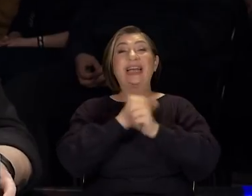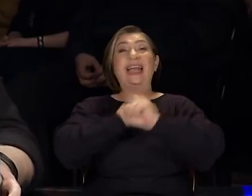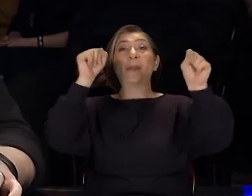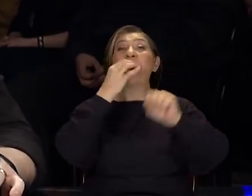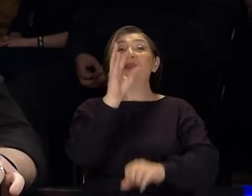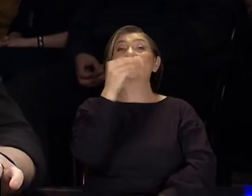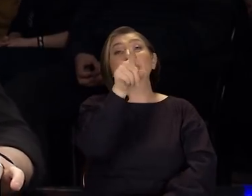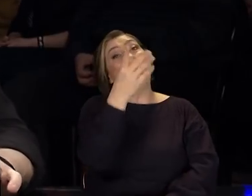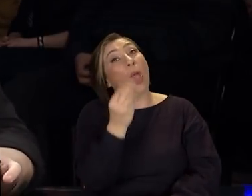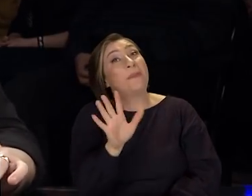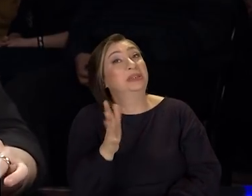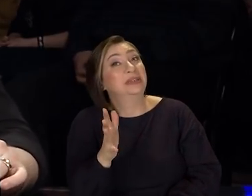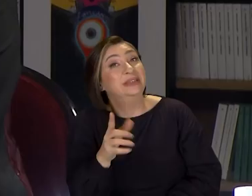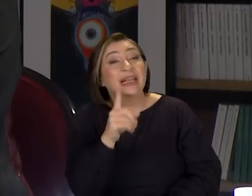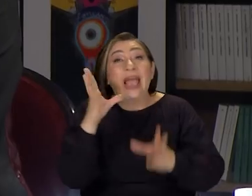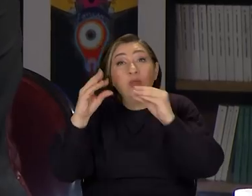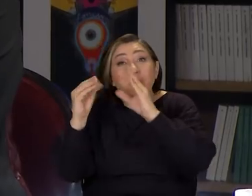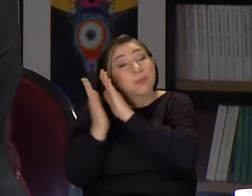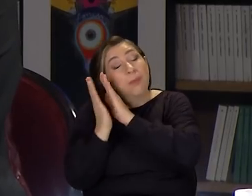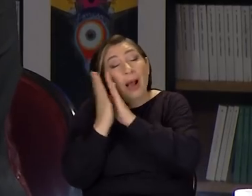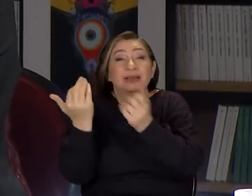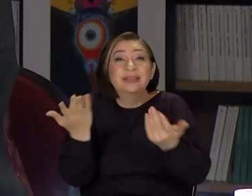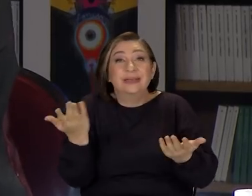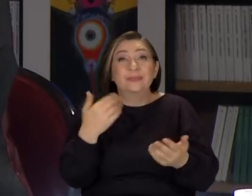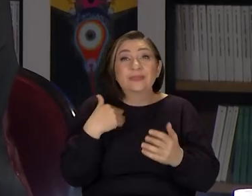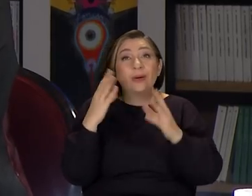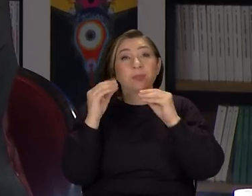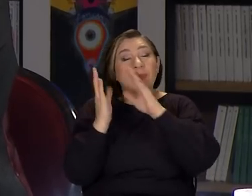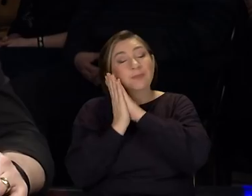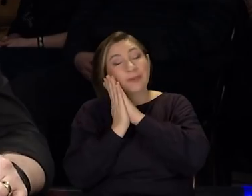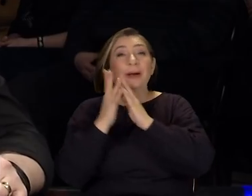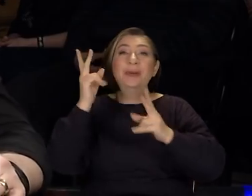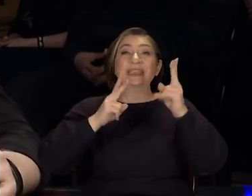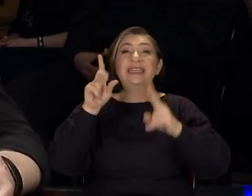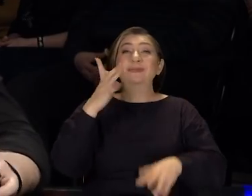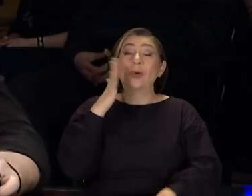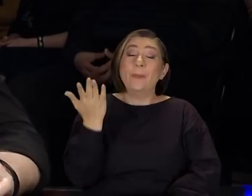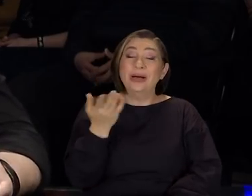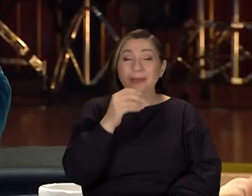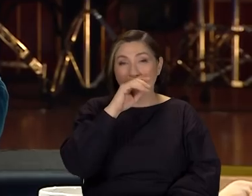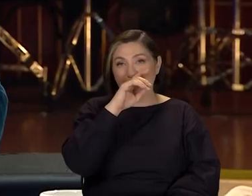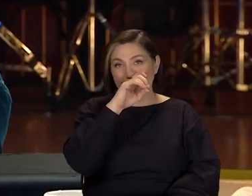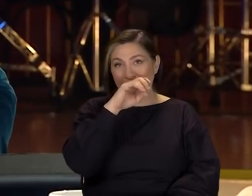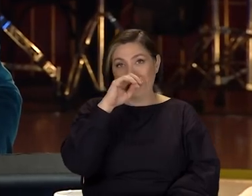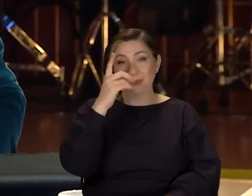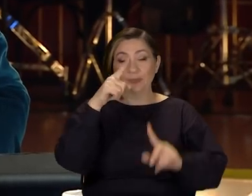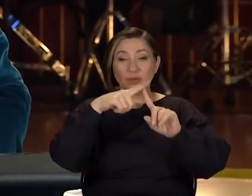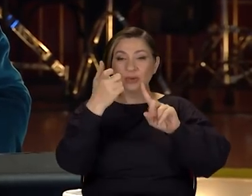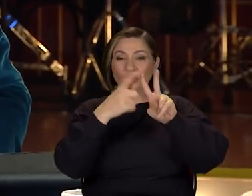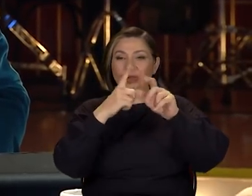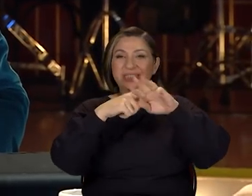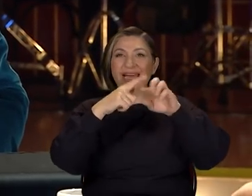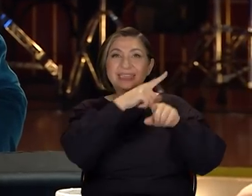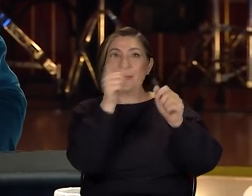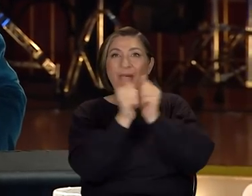olabilirsin. Ya, sen niye yastık ya. Aldın ki? Ya, evet benim yastığa ihtiyacım yani olmuyor. Lazım ama. Ya, evet yeri. Çünkü şey mesela Tuncer de seninle